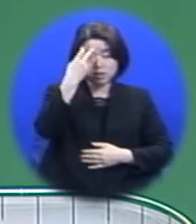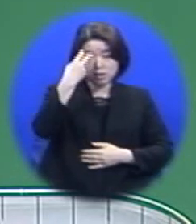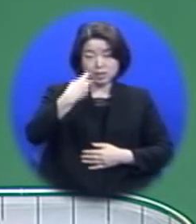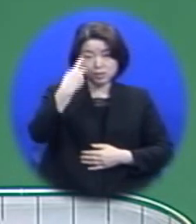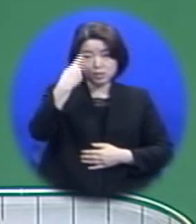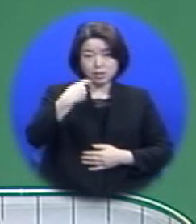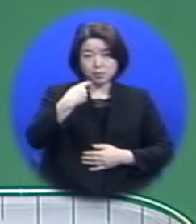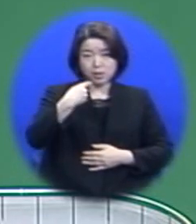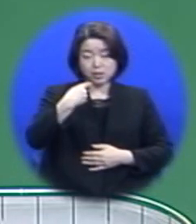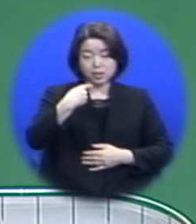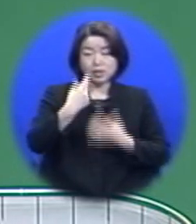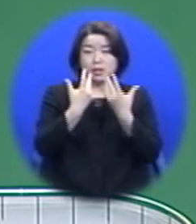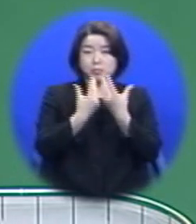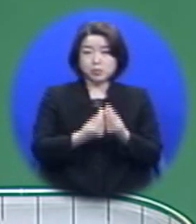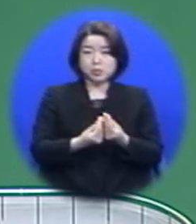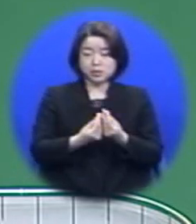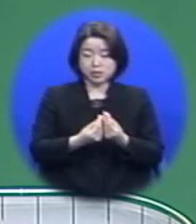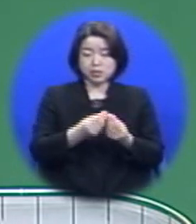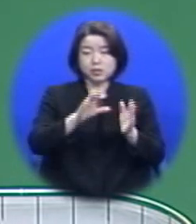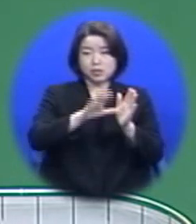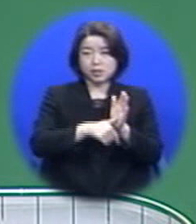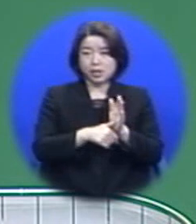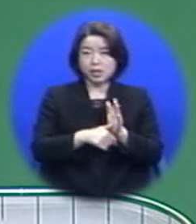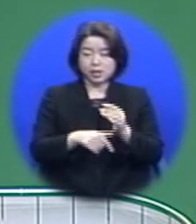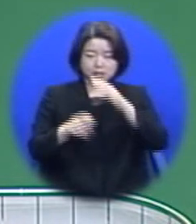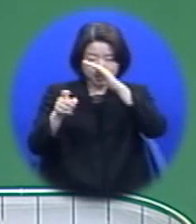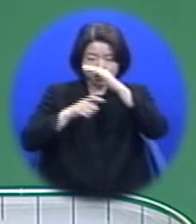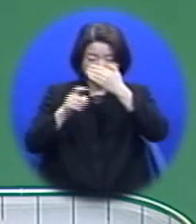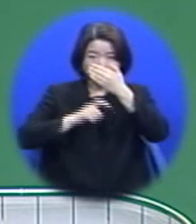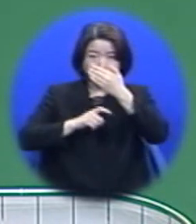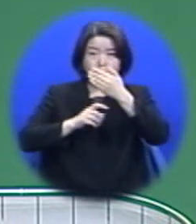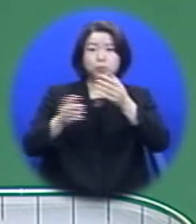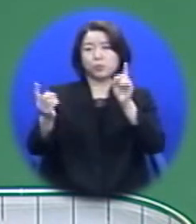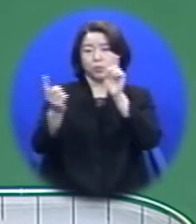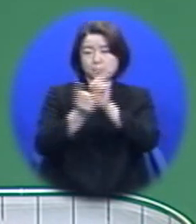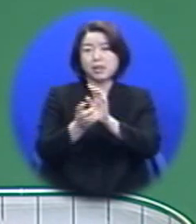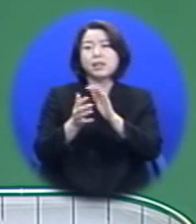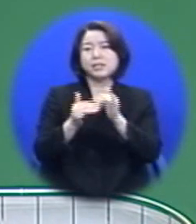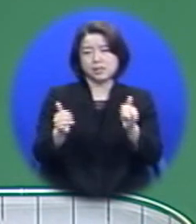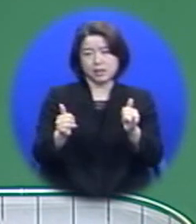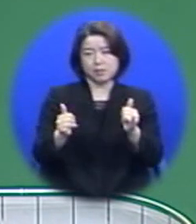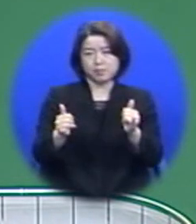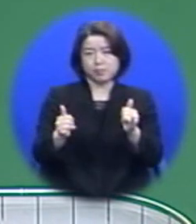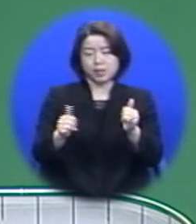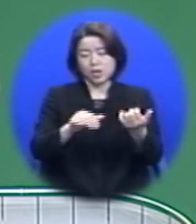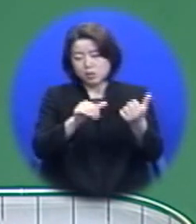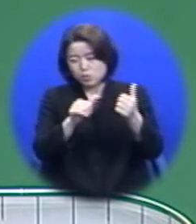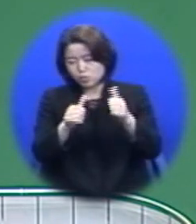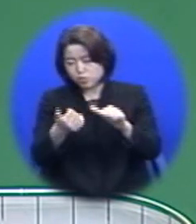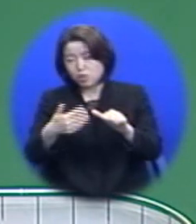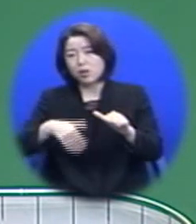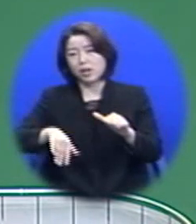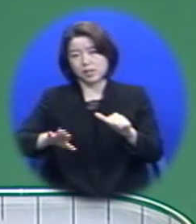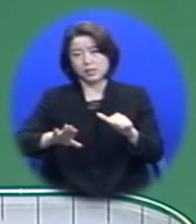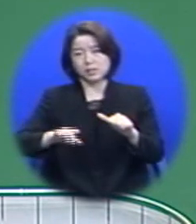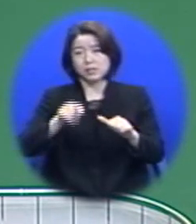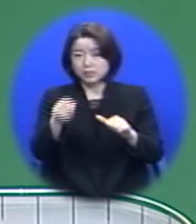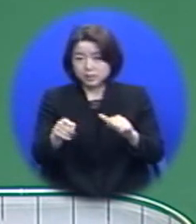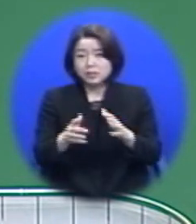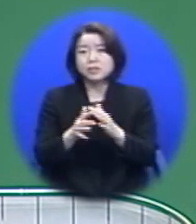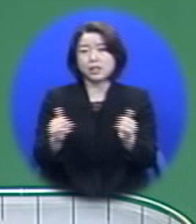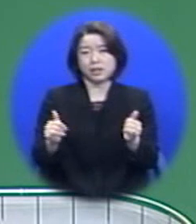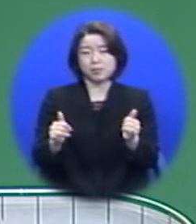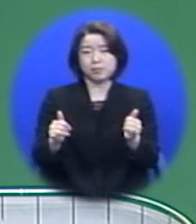강도 만난 자입니다 강도를 만나서 맞아서 거의 죽어 가는 길거리에 쓰러져 죽어 가는